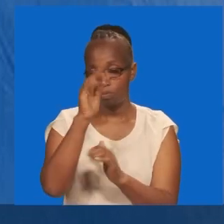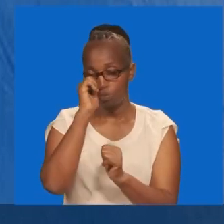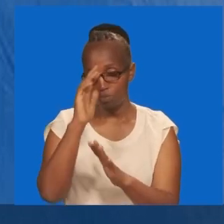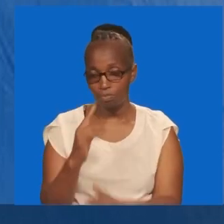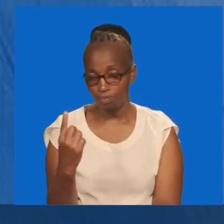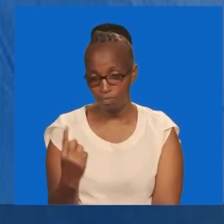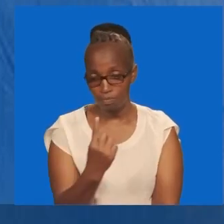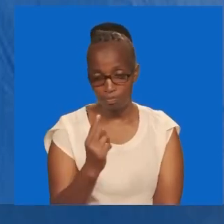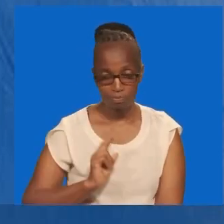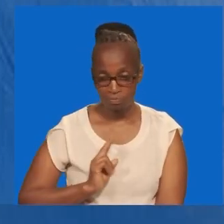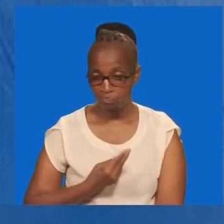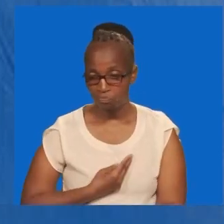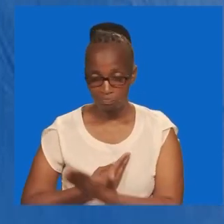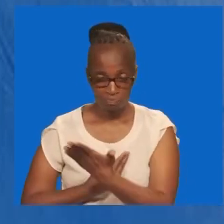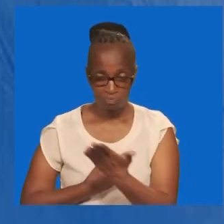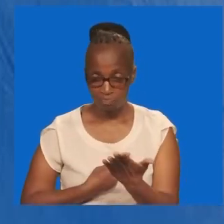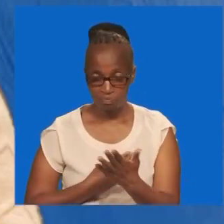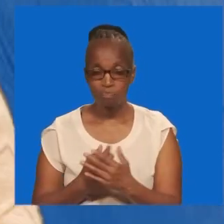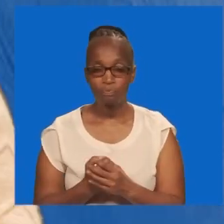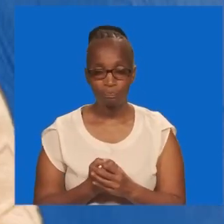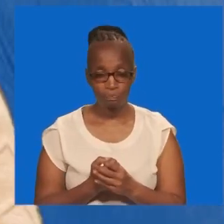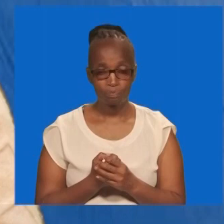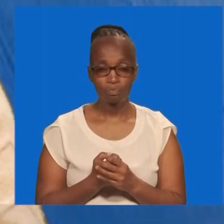Bwana akubariki na atembee nawe.